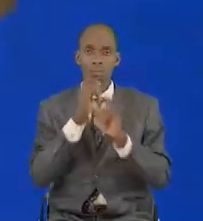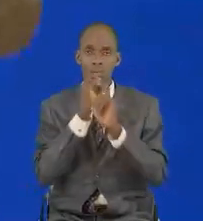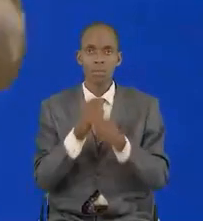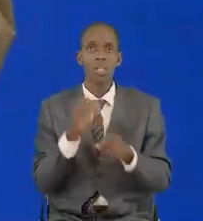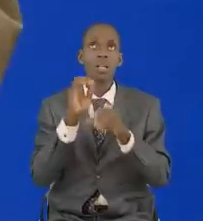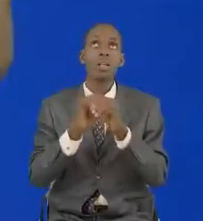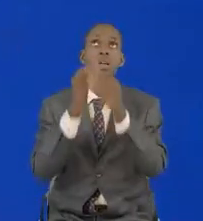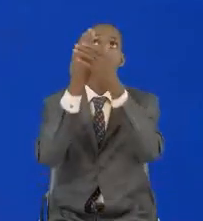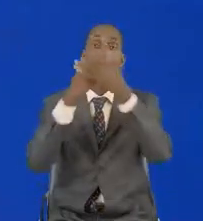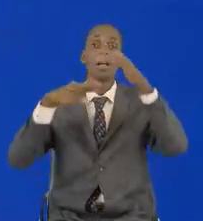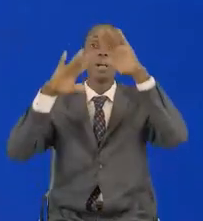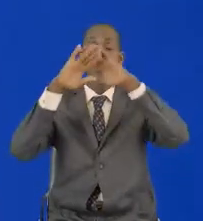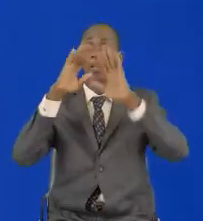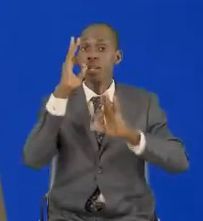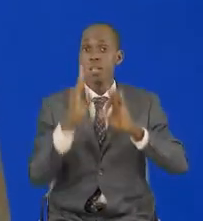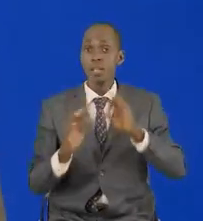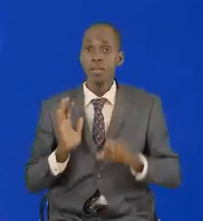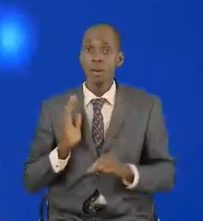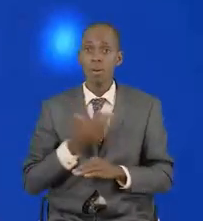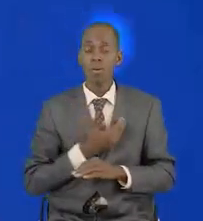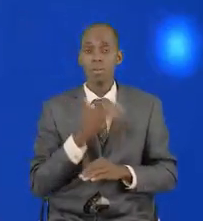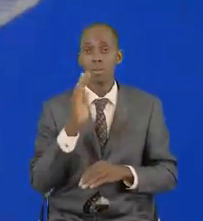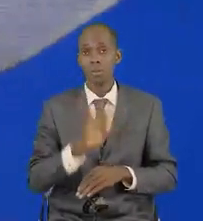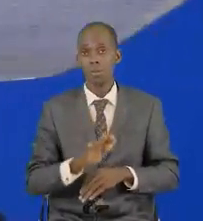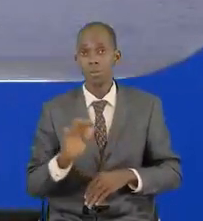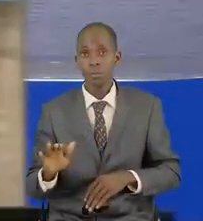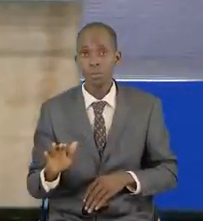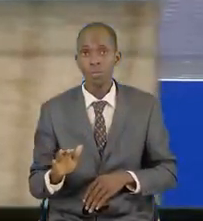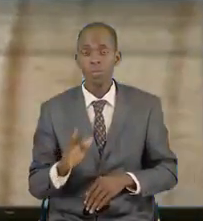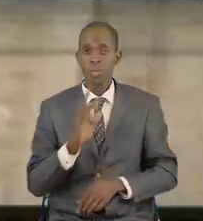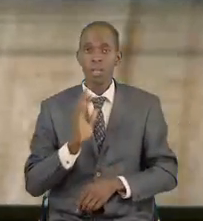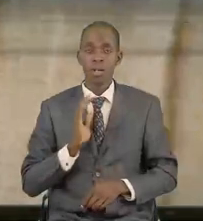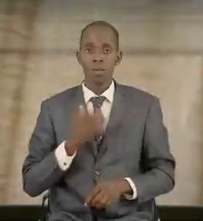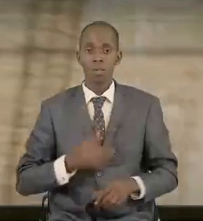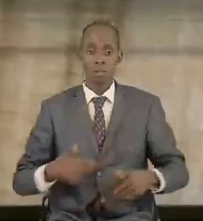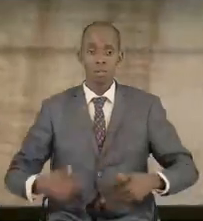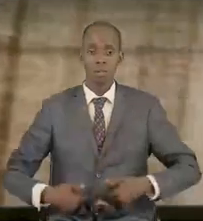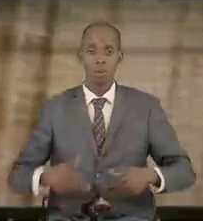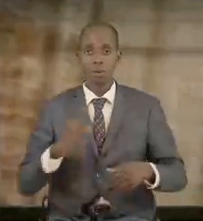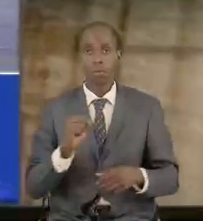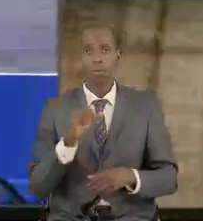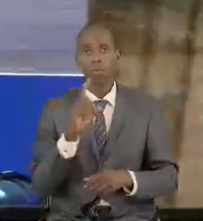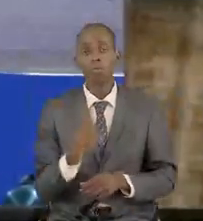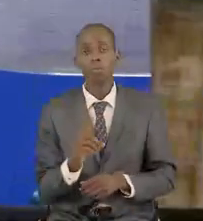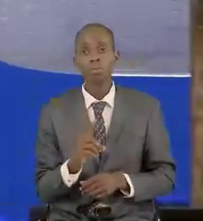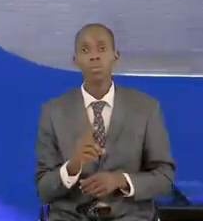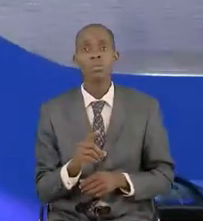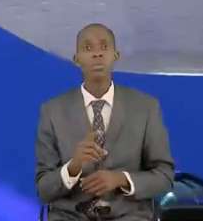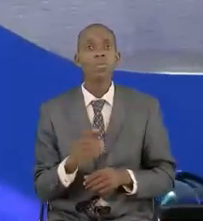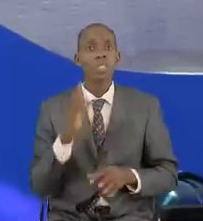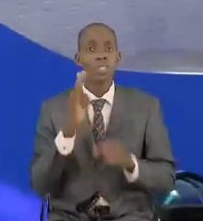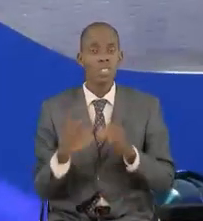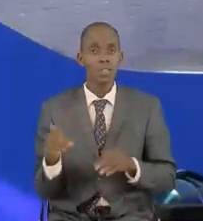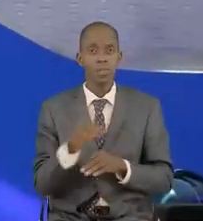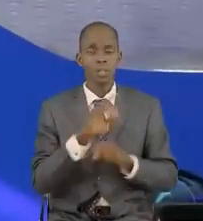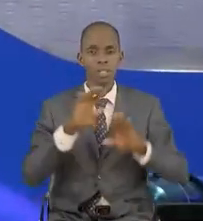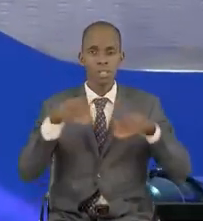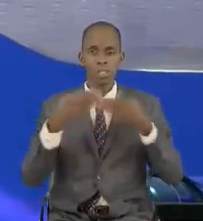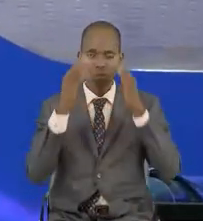félicité éternelle au ciel si nos enfants si nos jeunes qui nous adolescents nous